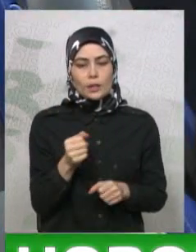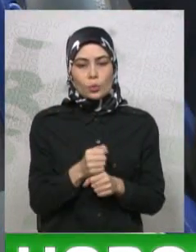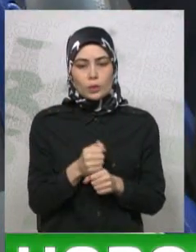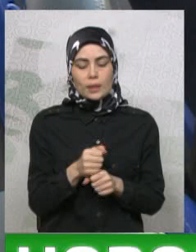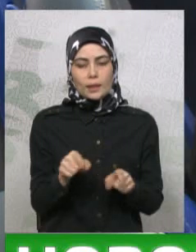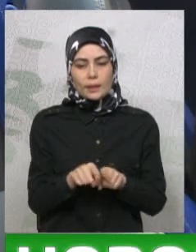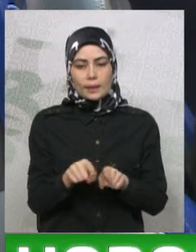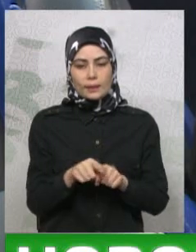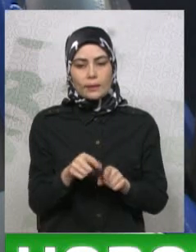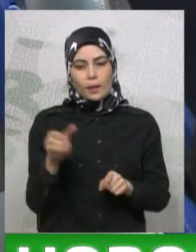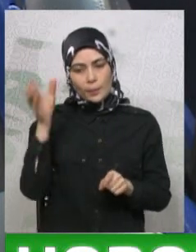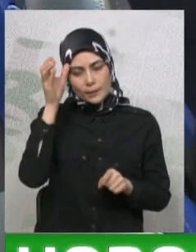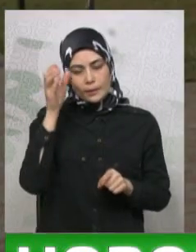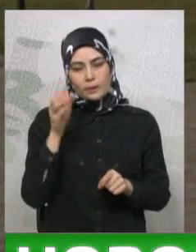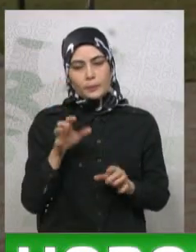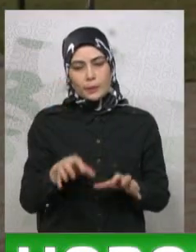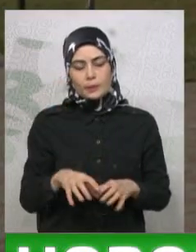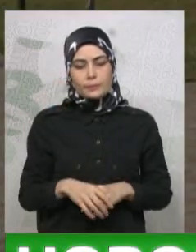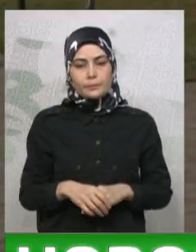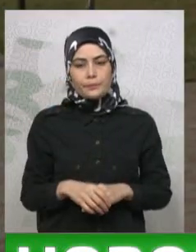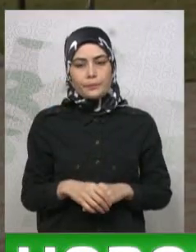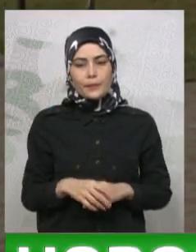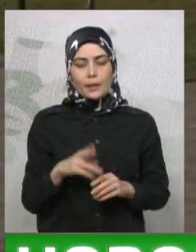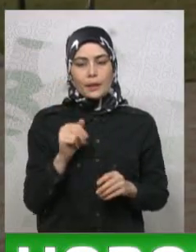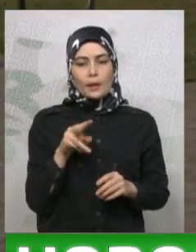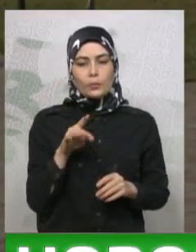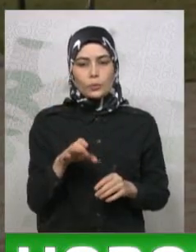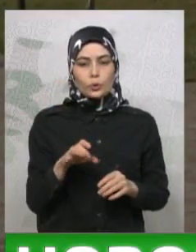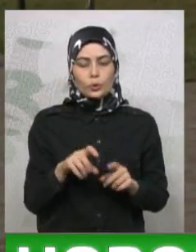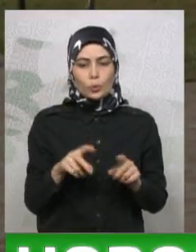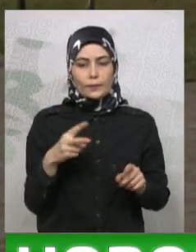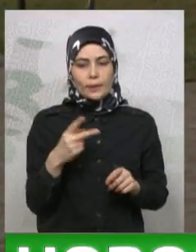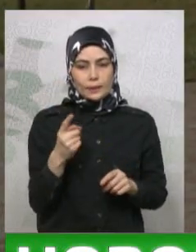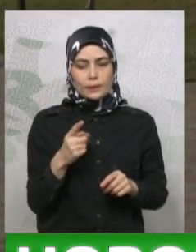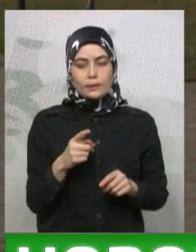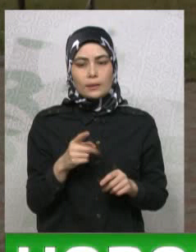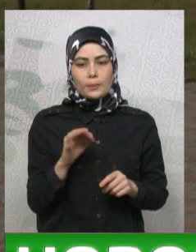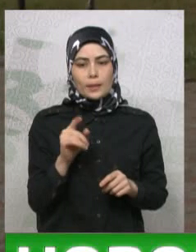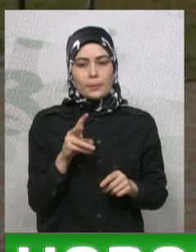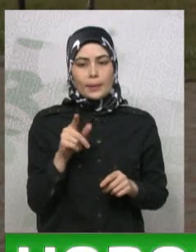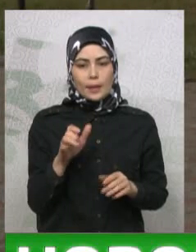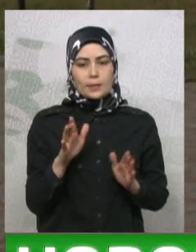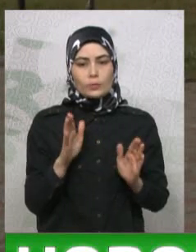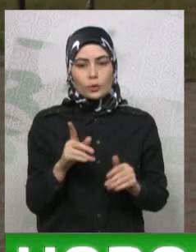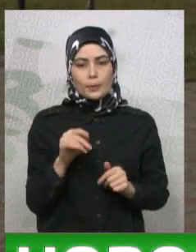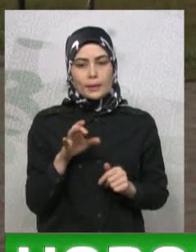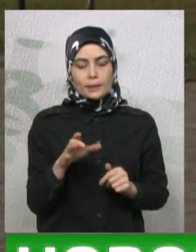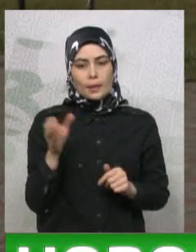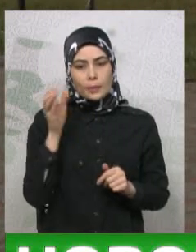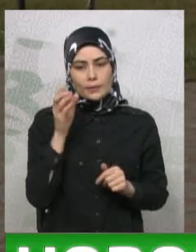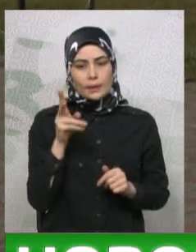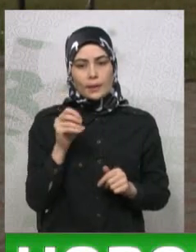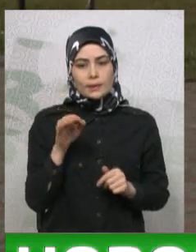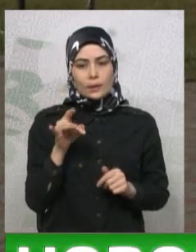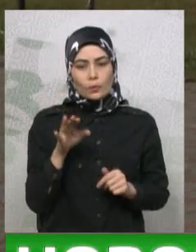создания подобных образовательных пространств. Кампус школы 21 на базе Академии цифрового развития в Магасе будет базисом образовательного